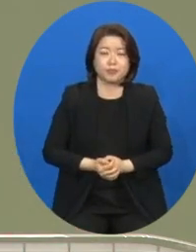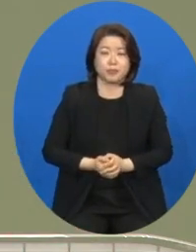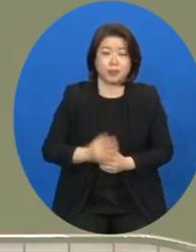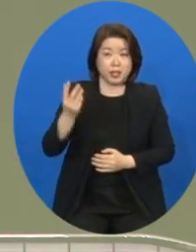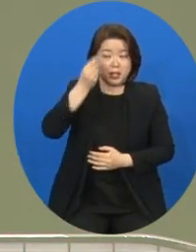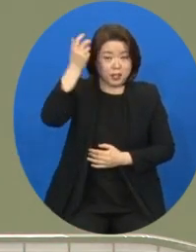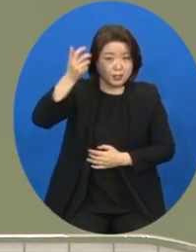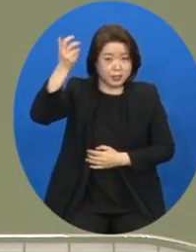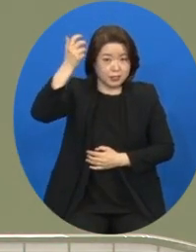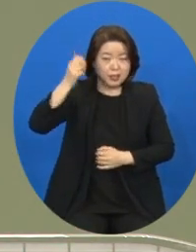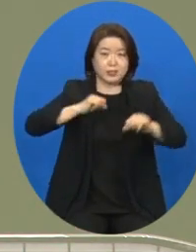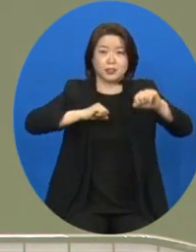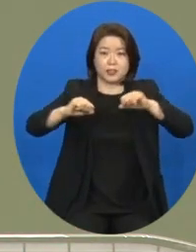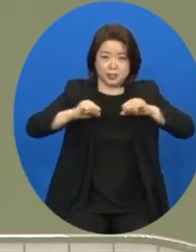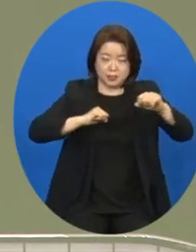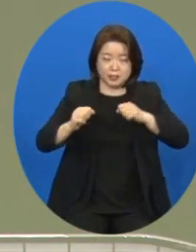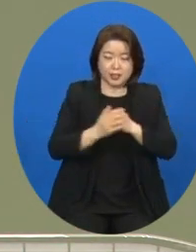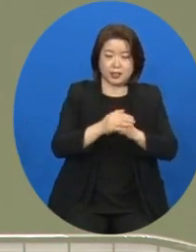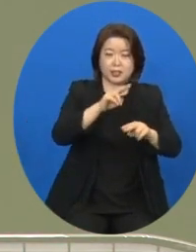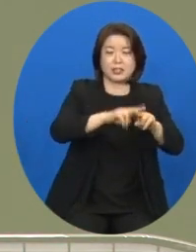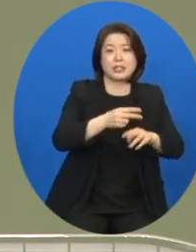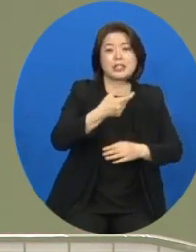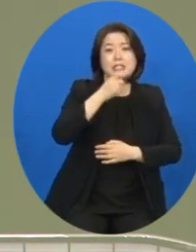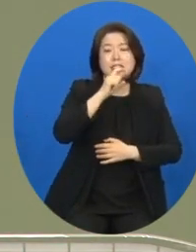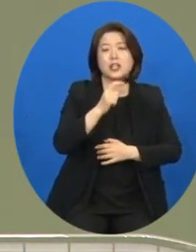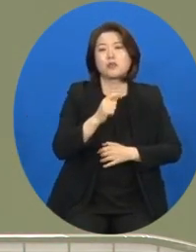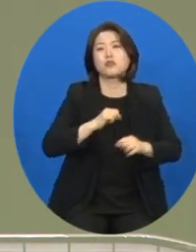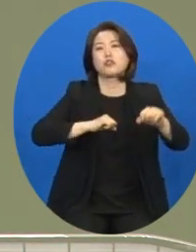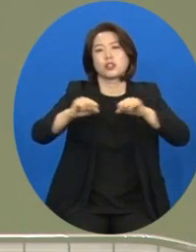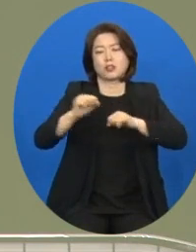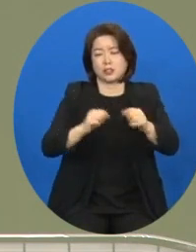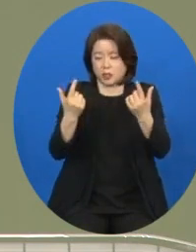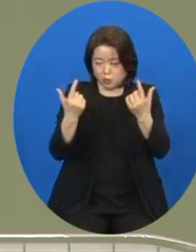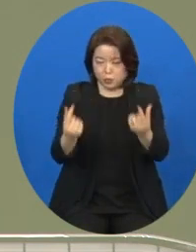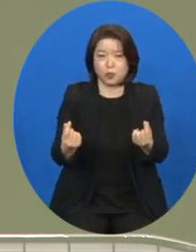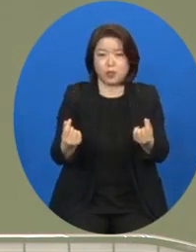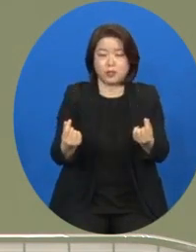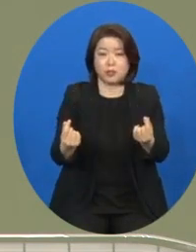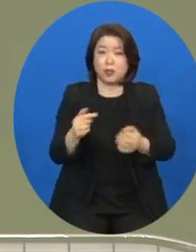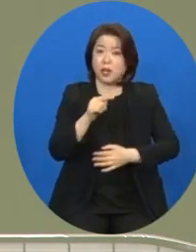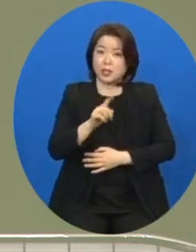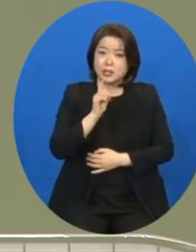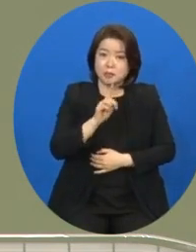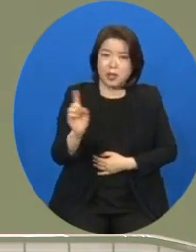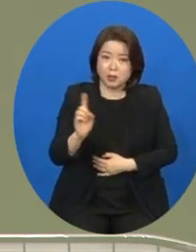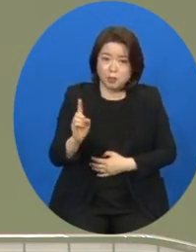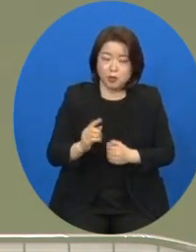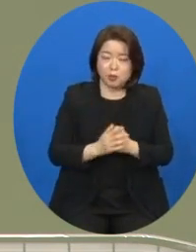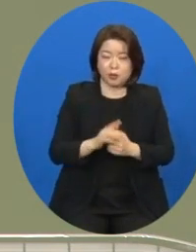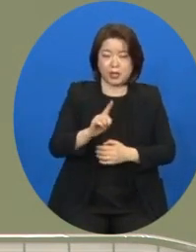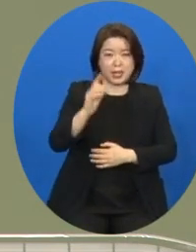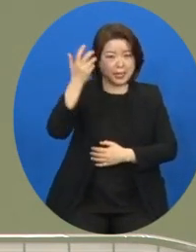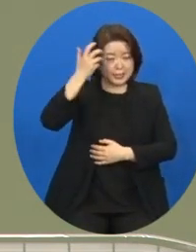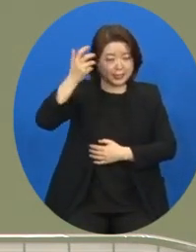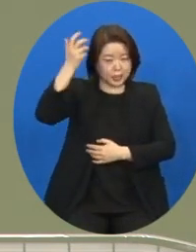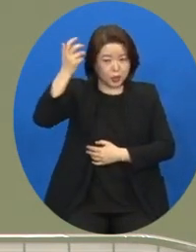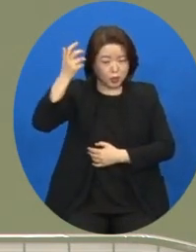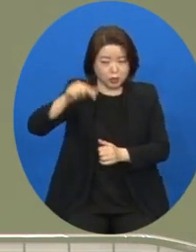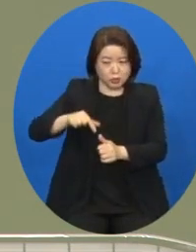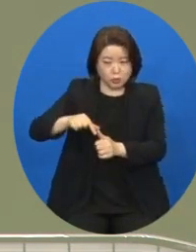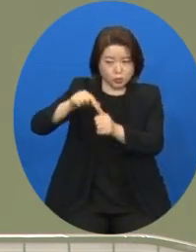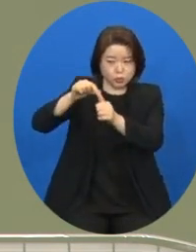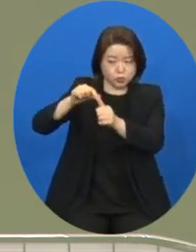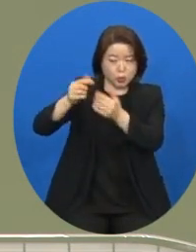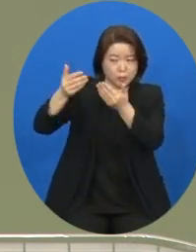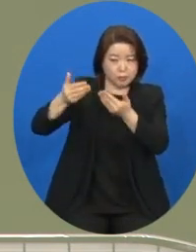성령의 역사가 샘물의 역사라는 겁니다. 이 말은 한 영혼이 구원받게 해주는